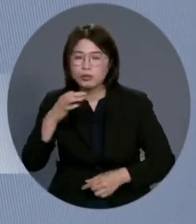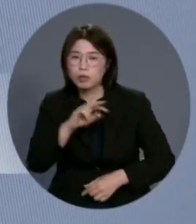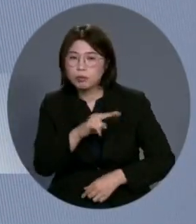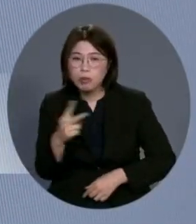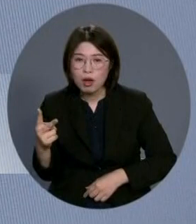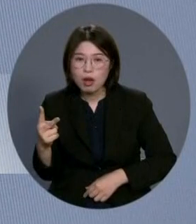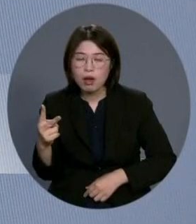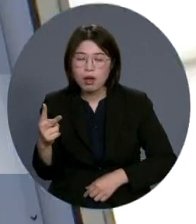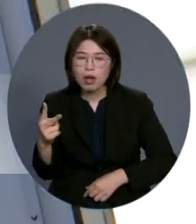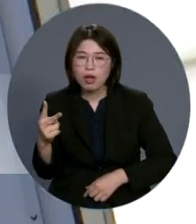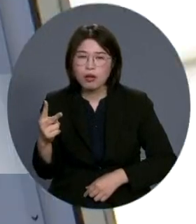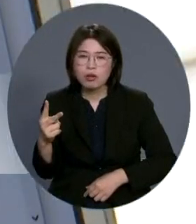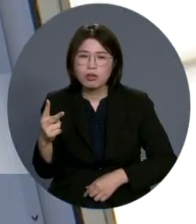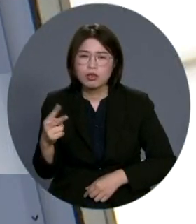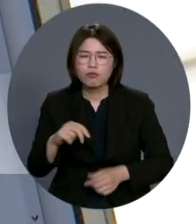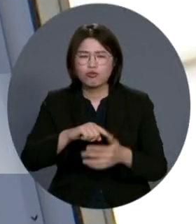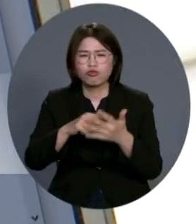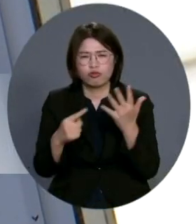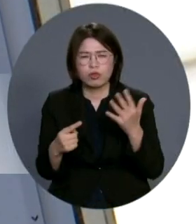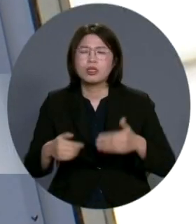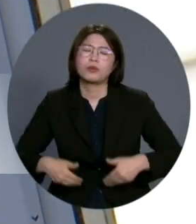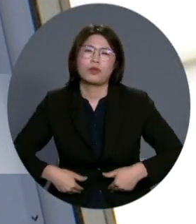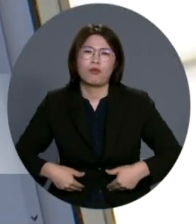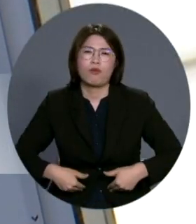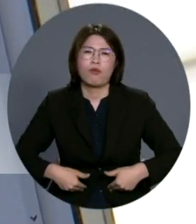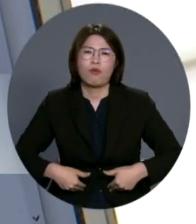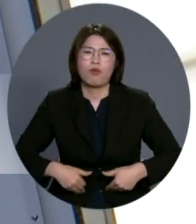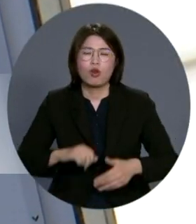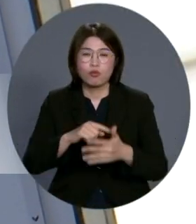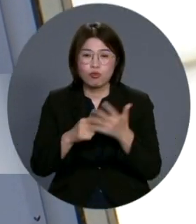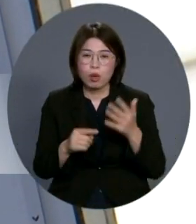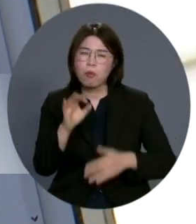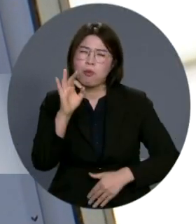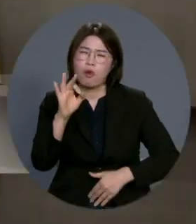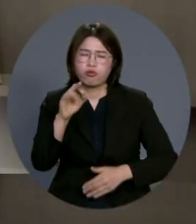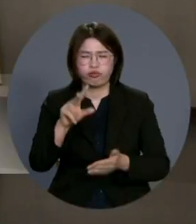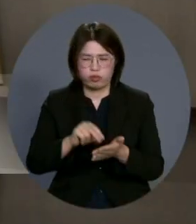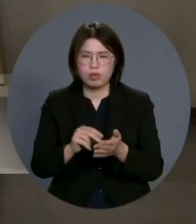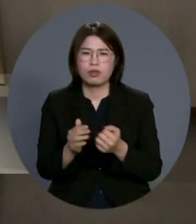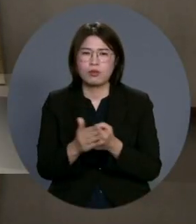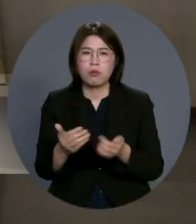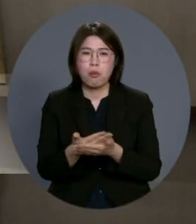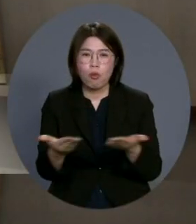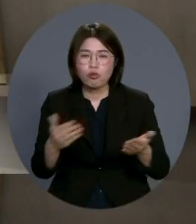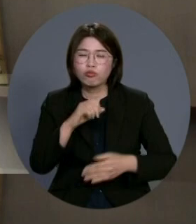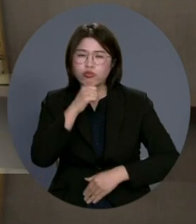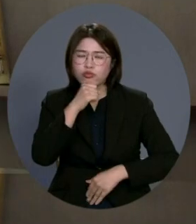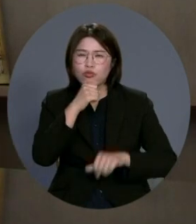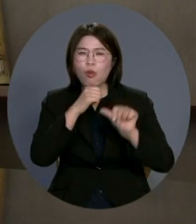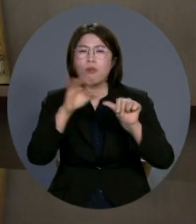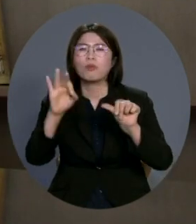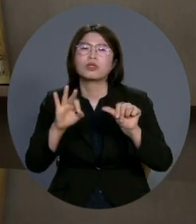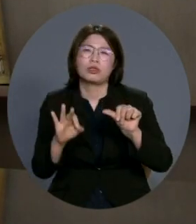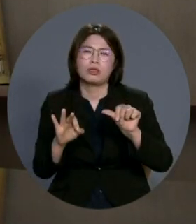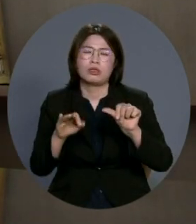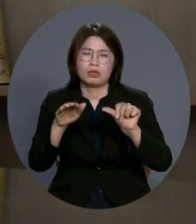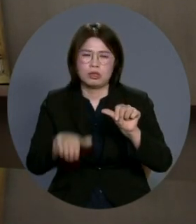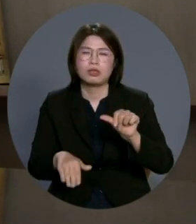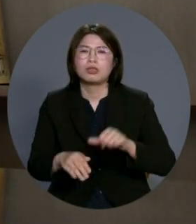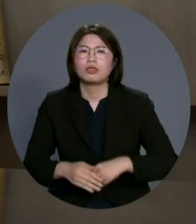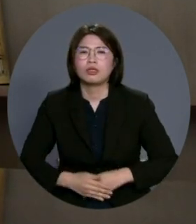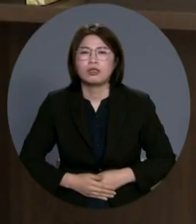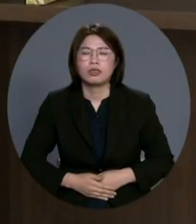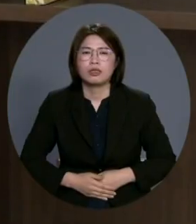들으려면 별도의 인식 프로그램이 필요한데 프로그램 가격 등의 문제로 보 5% 채 안 되기